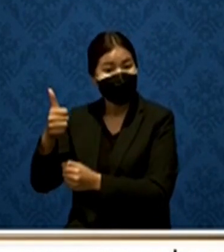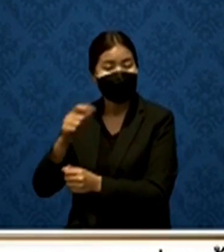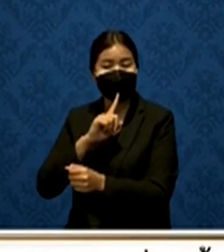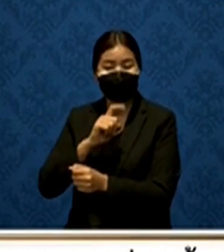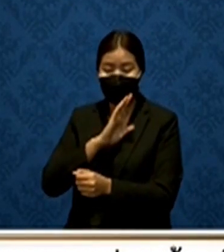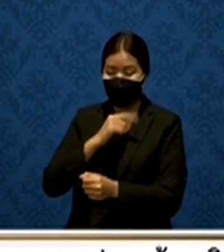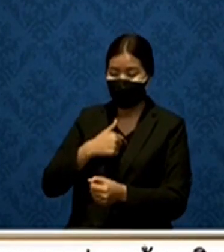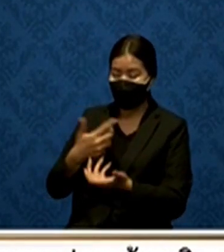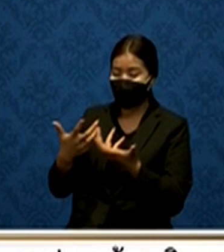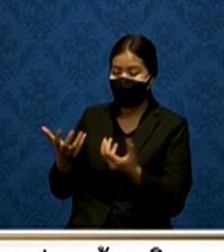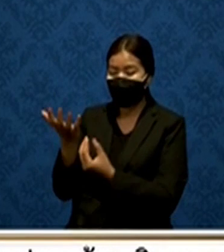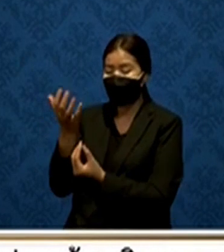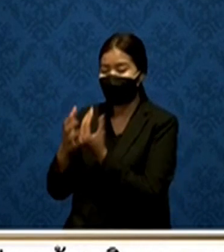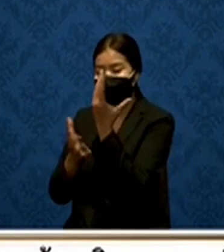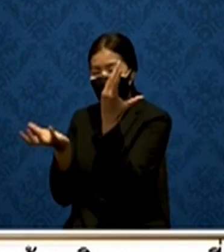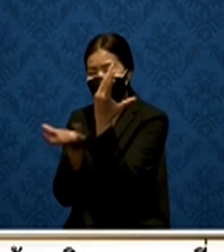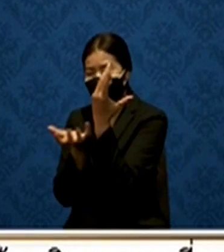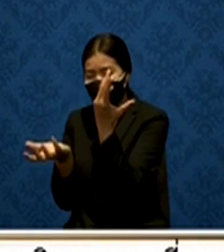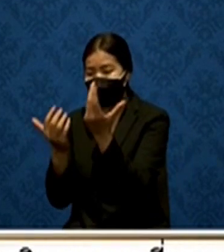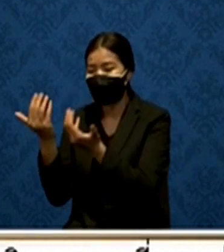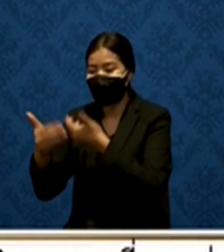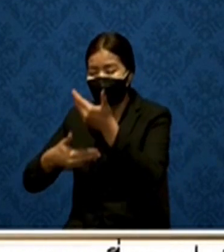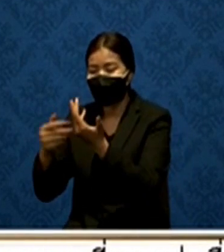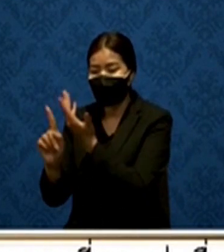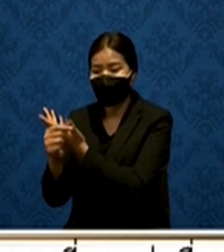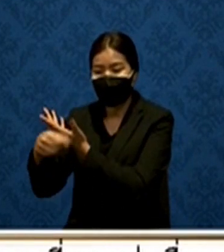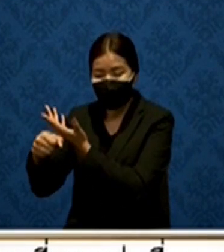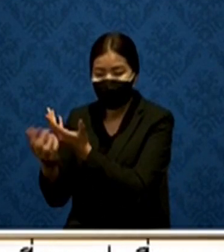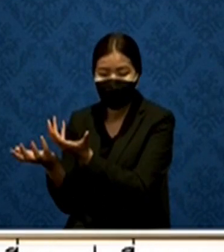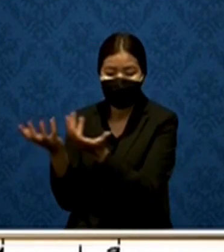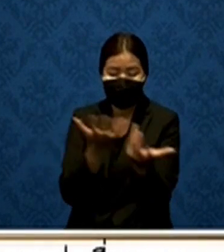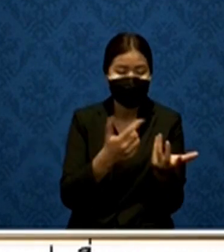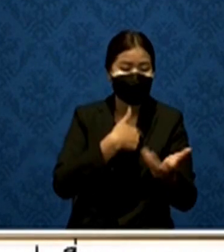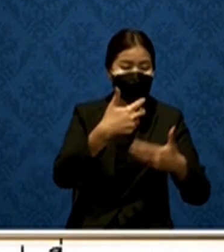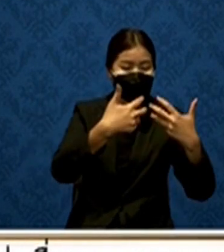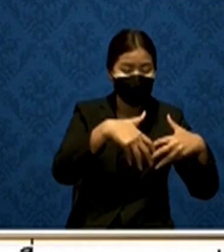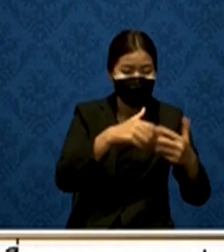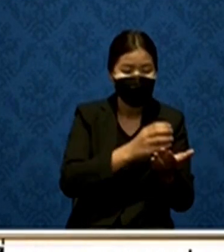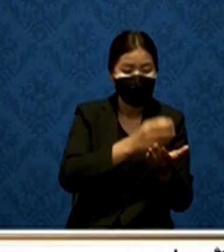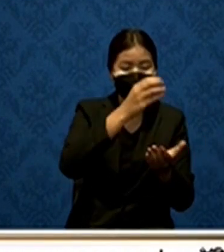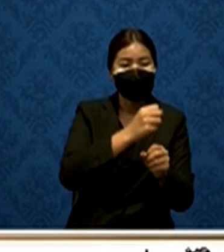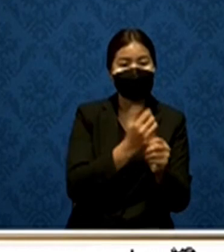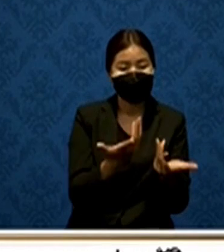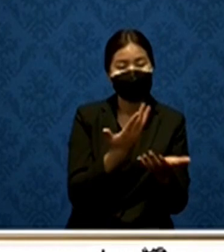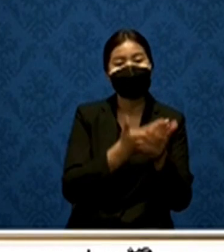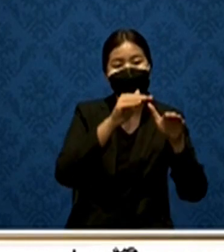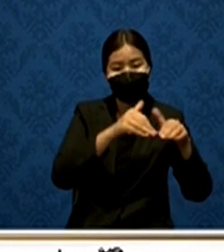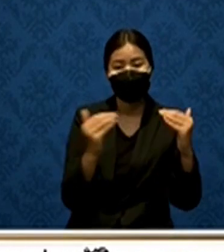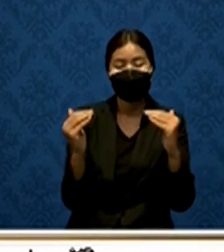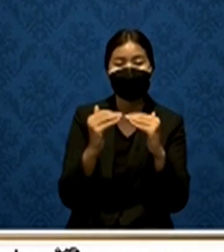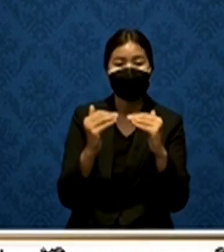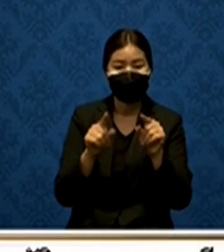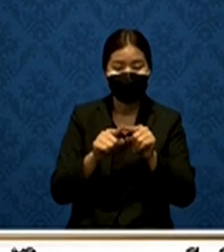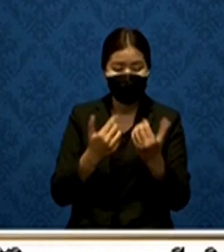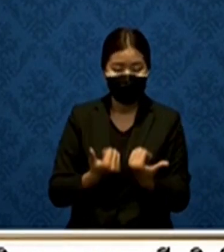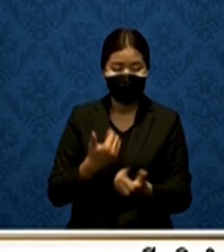ผลิตพอมีกำไรหรอเสมอทุนขอให้ช่วยแ้ปัญหาในช่งเร paleเวลาหัวเลี่ยวว่ตอนนี้ไปก่อนราคาน้ำมป